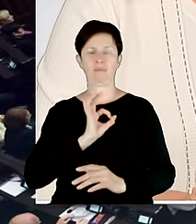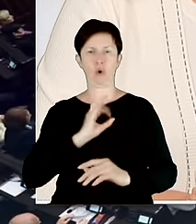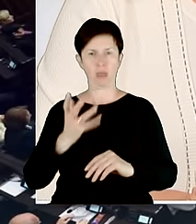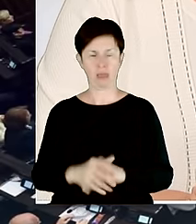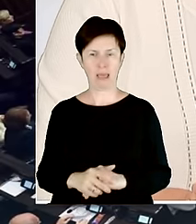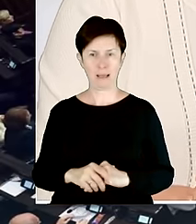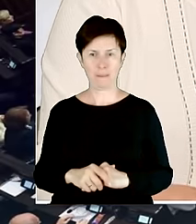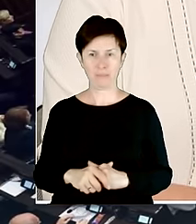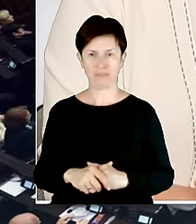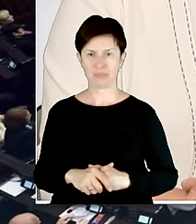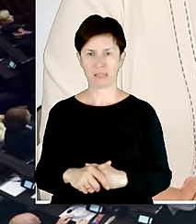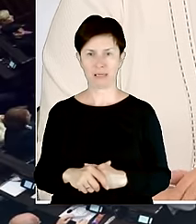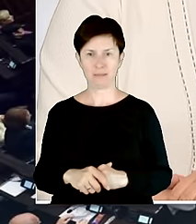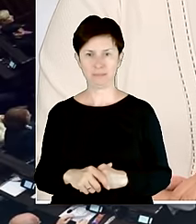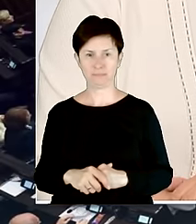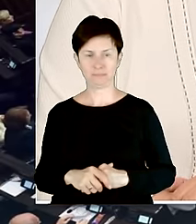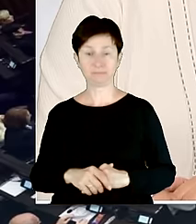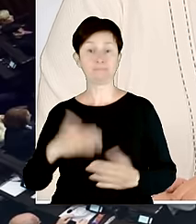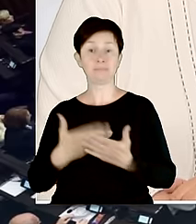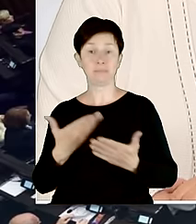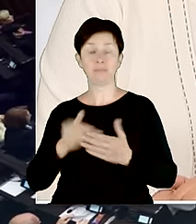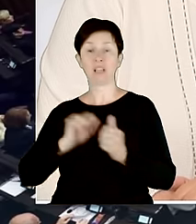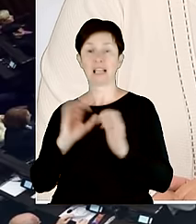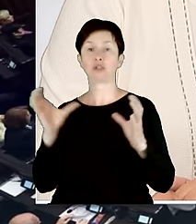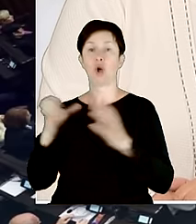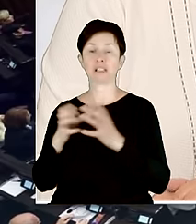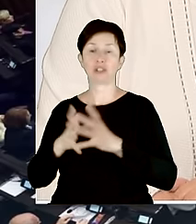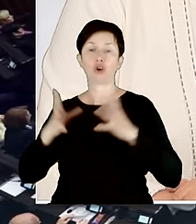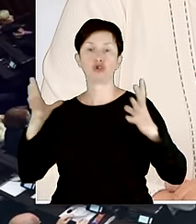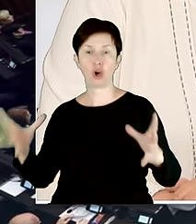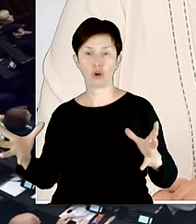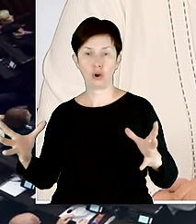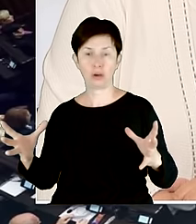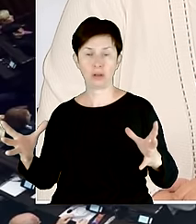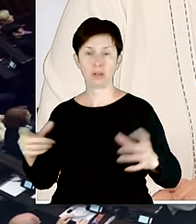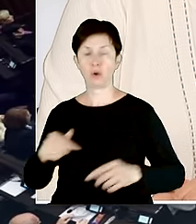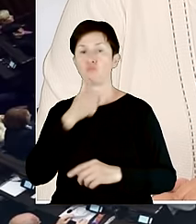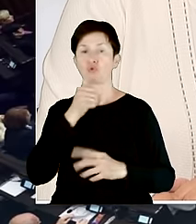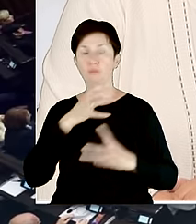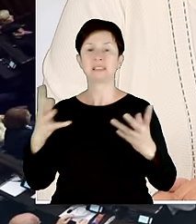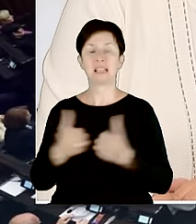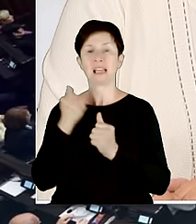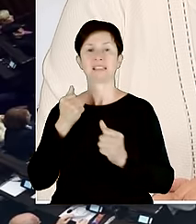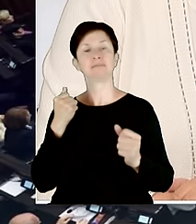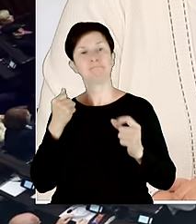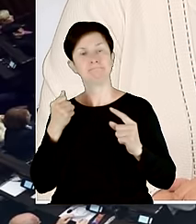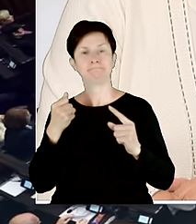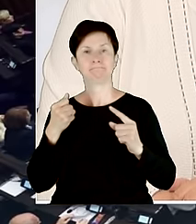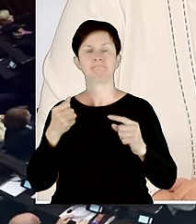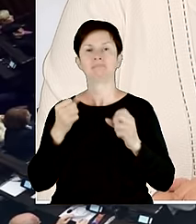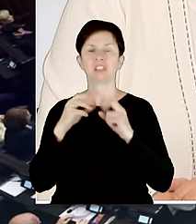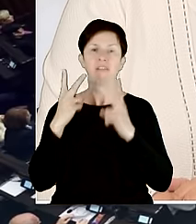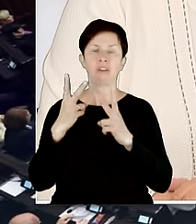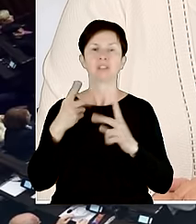po to jest ta koalicja bardzo szeroka, żeby spróbować znaleźć konsensus dla spraw, które nie są